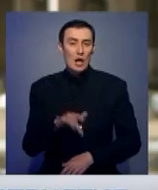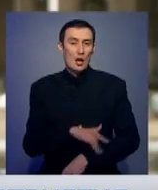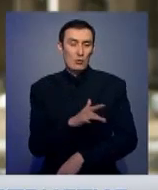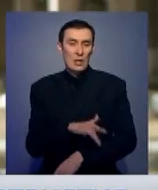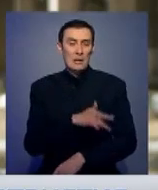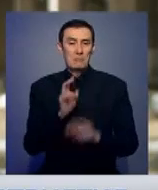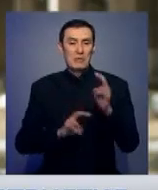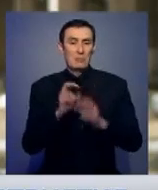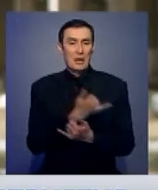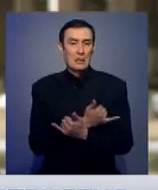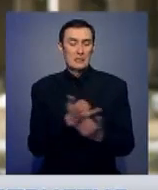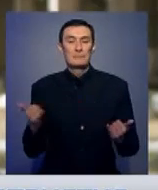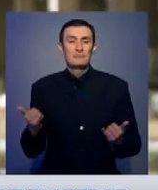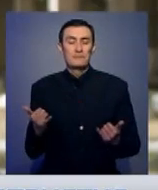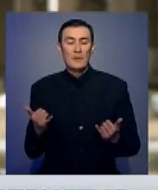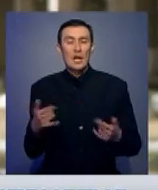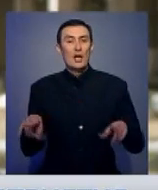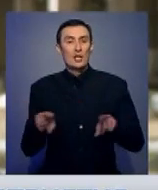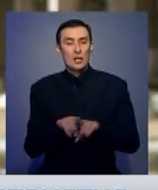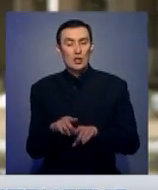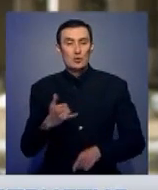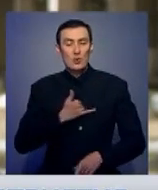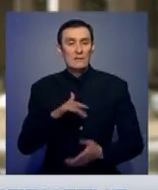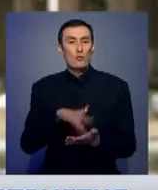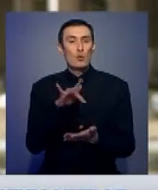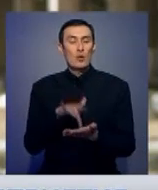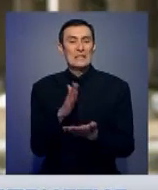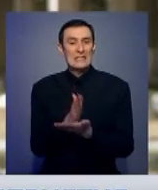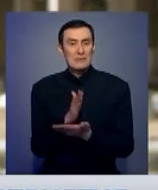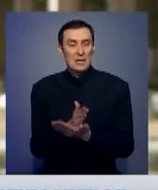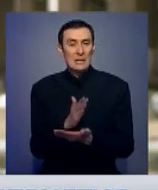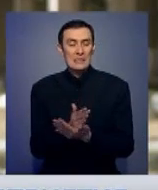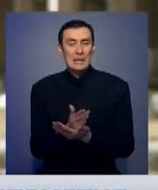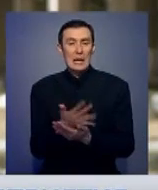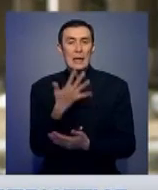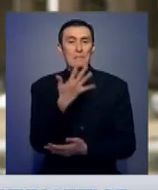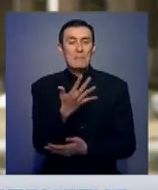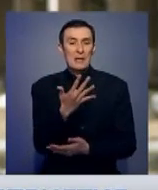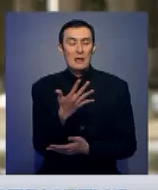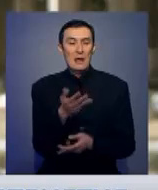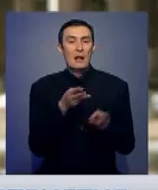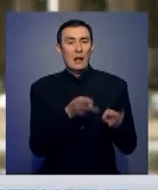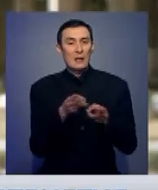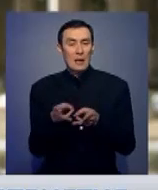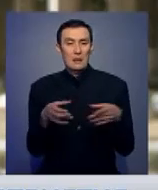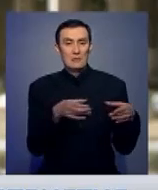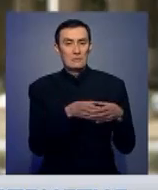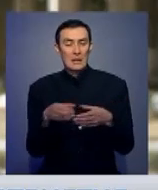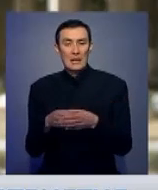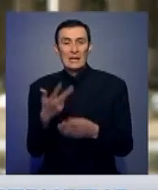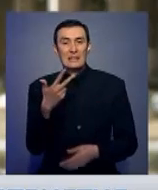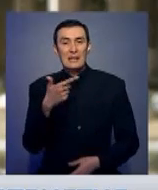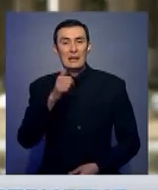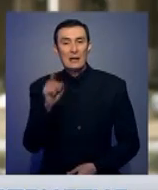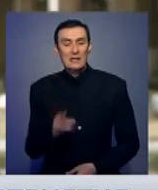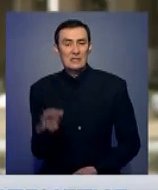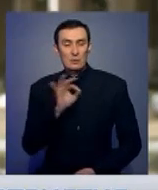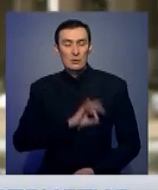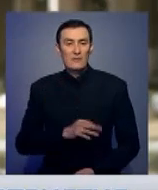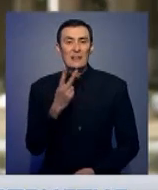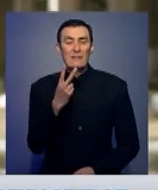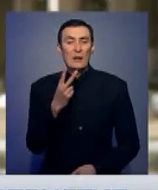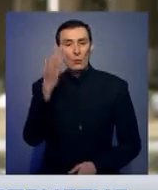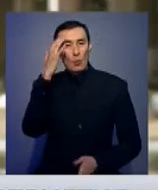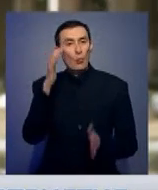коммунальных предприятий. Также у нас по городу имеется 5 локальных котельных, 3 газовые и 2